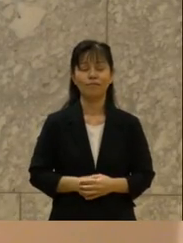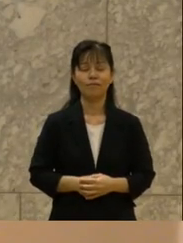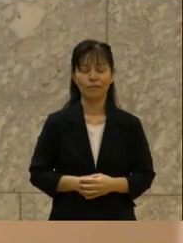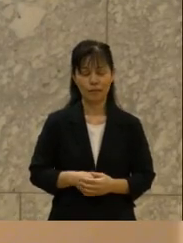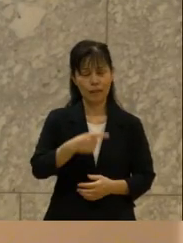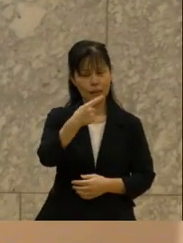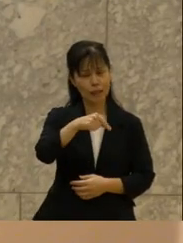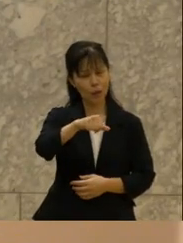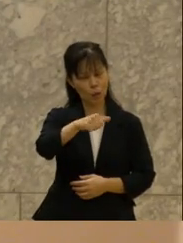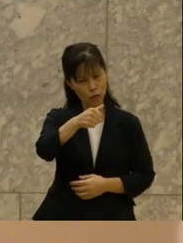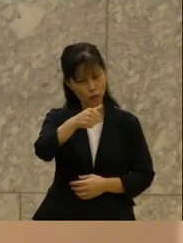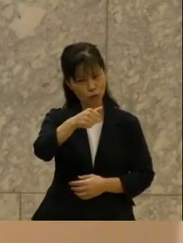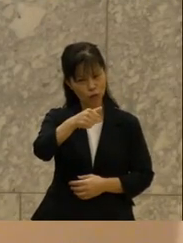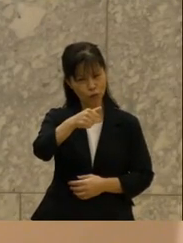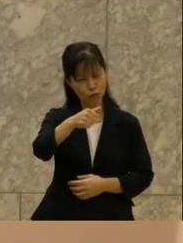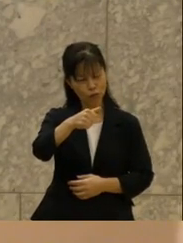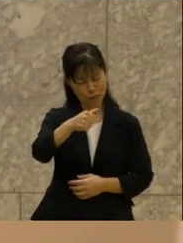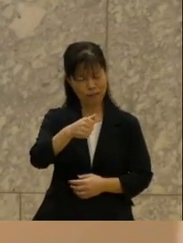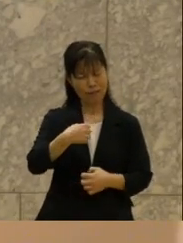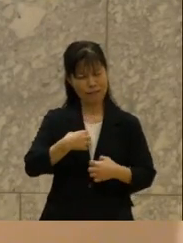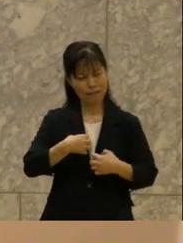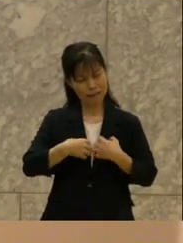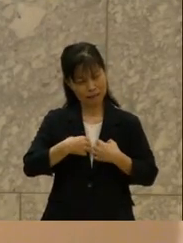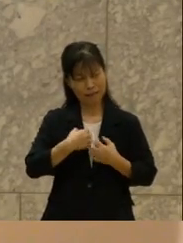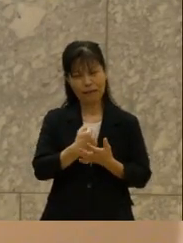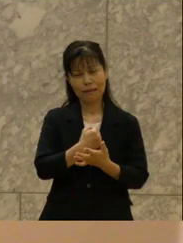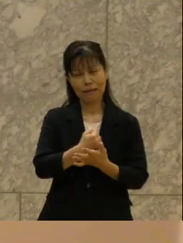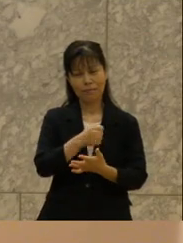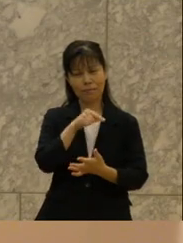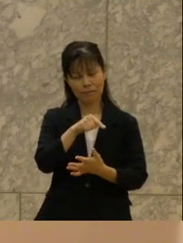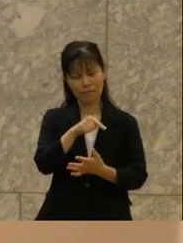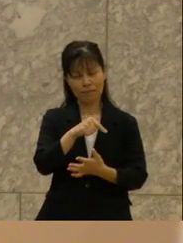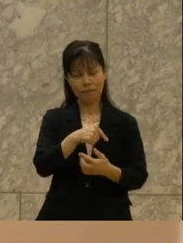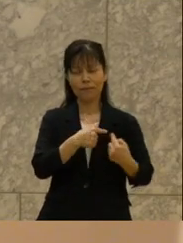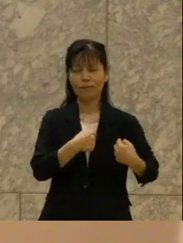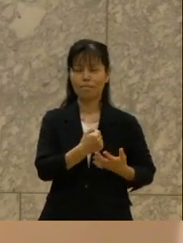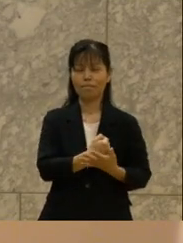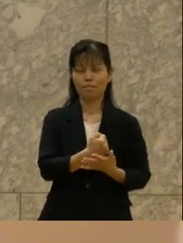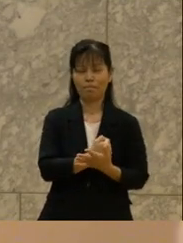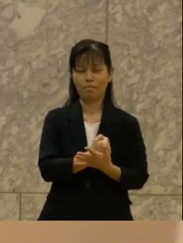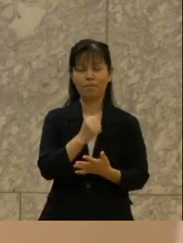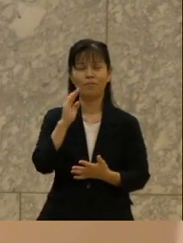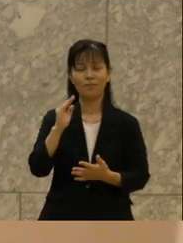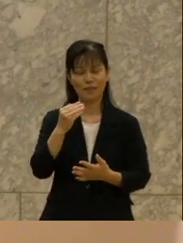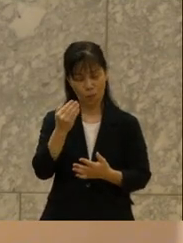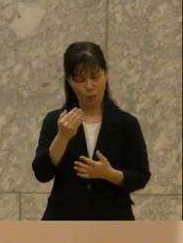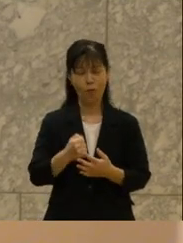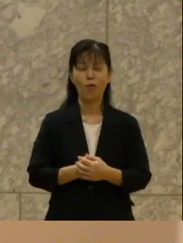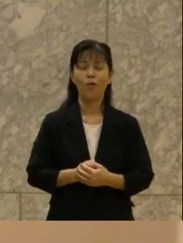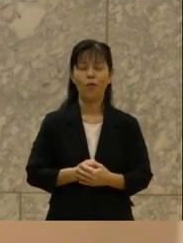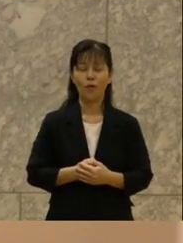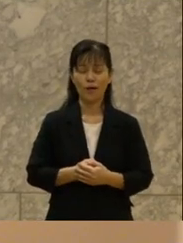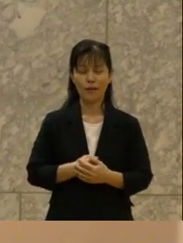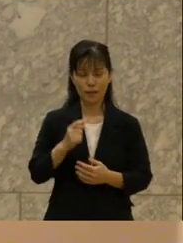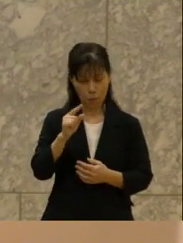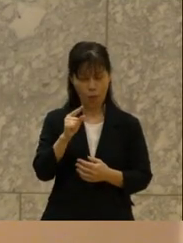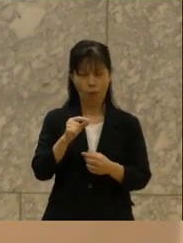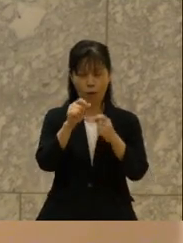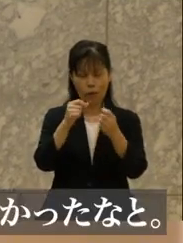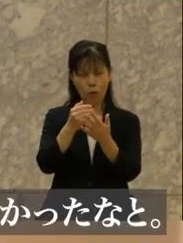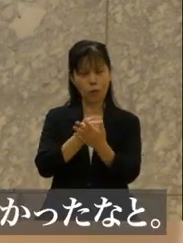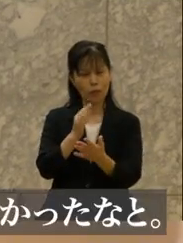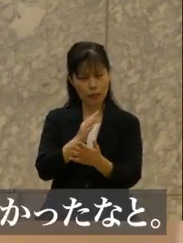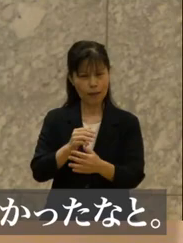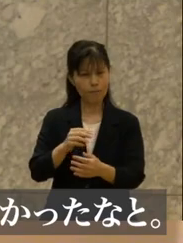1500mは少し悔しいかったかなっていうのはいまだに残ってるんですけどそれでも何も残さずに帰るんじゃ